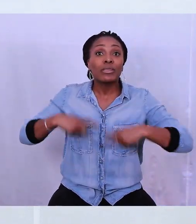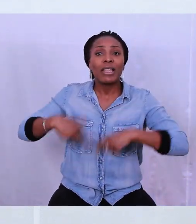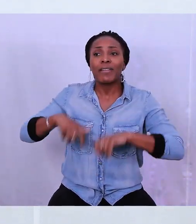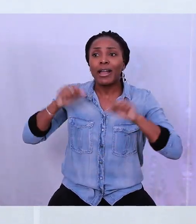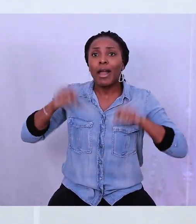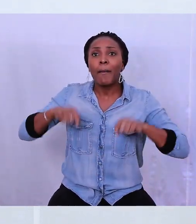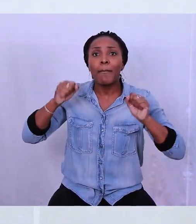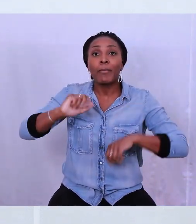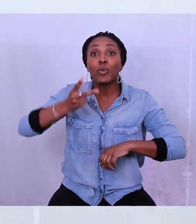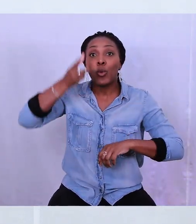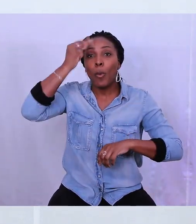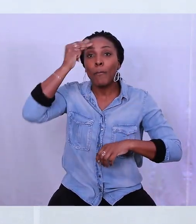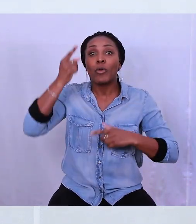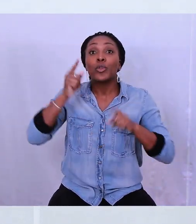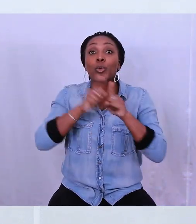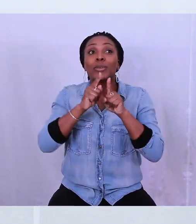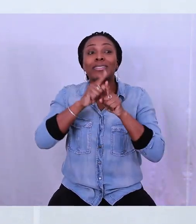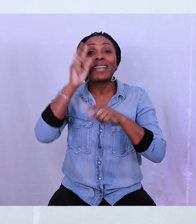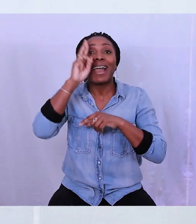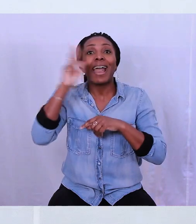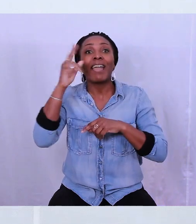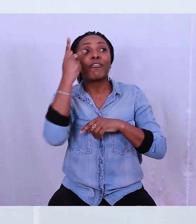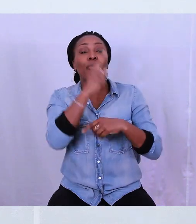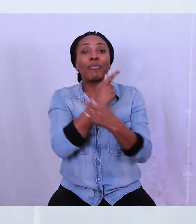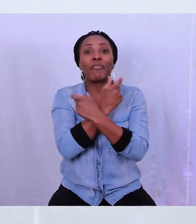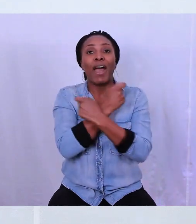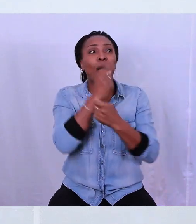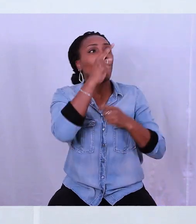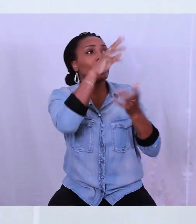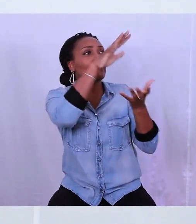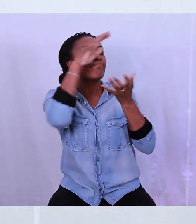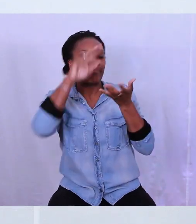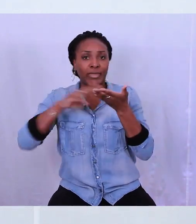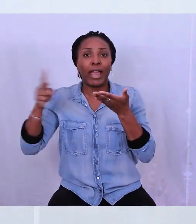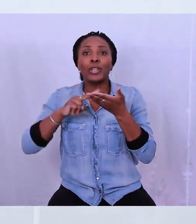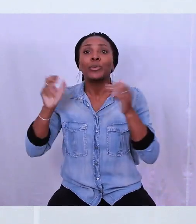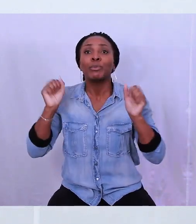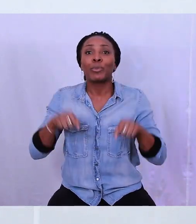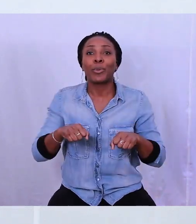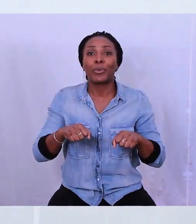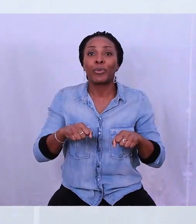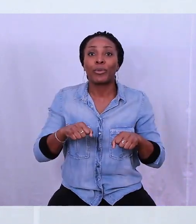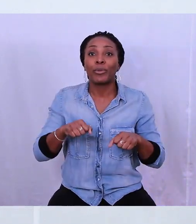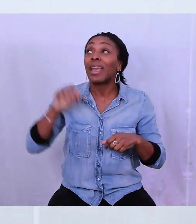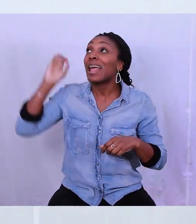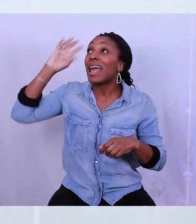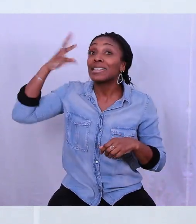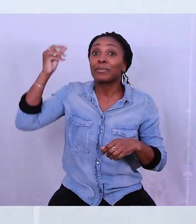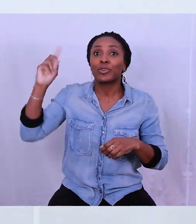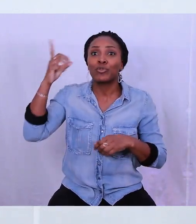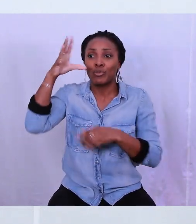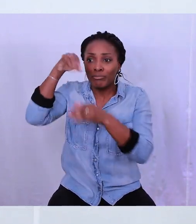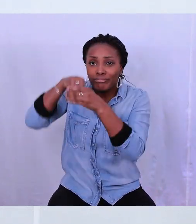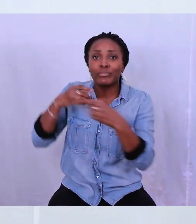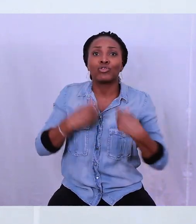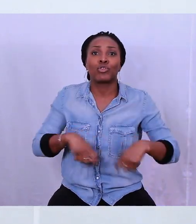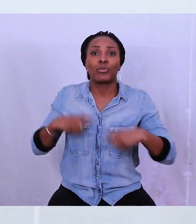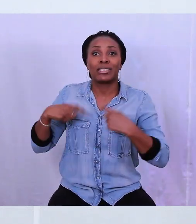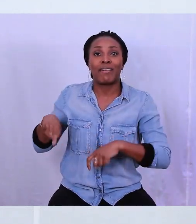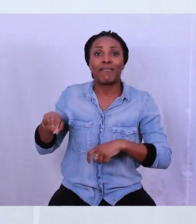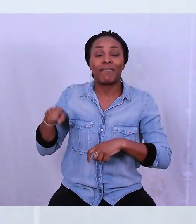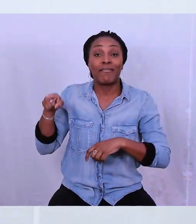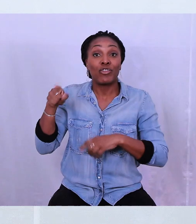et interpréter les rêves. L'Esprit de Dieu qui était en Joseph était capable de lui